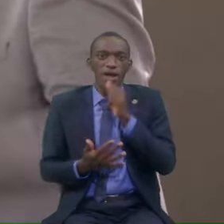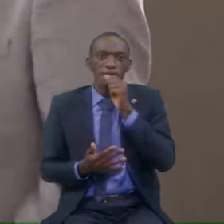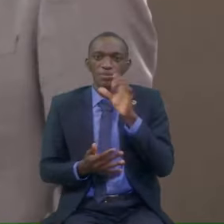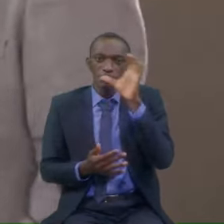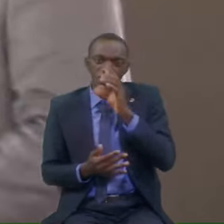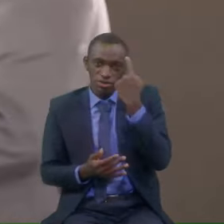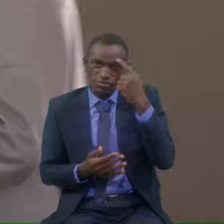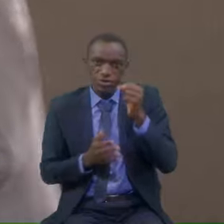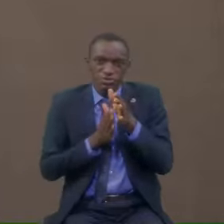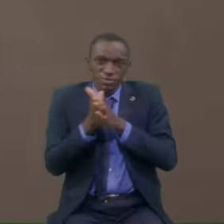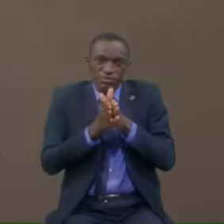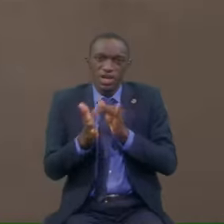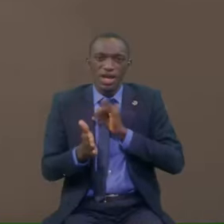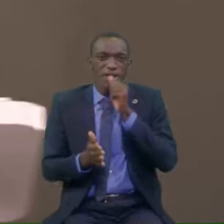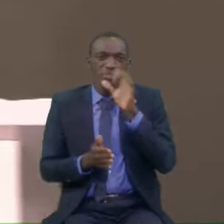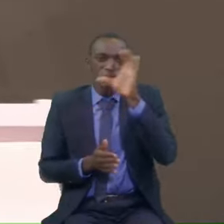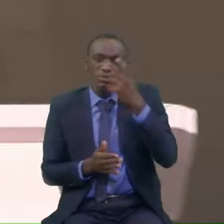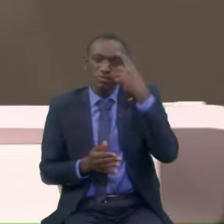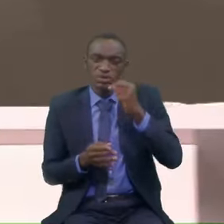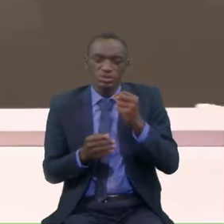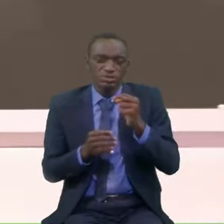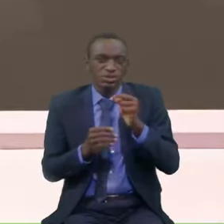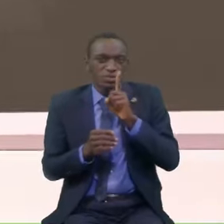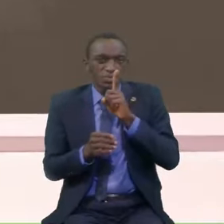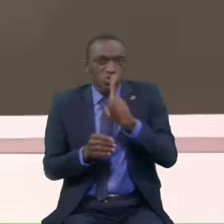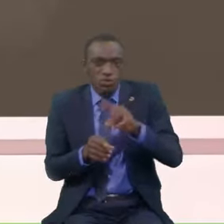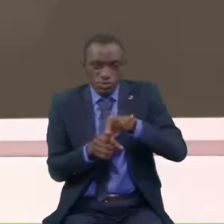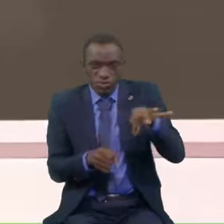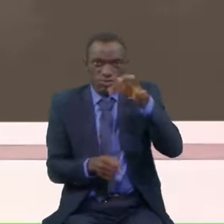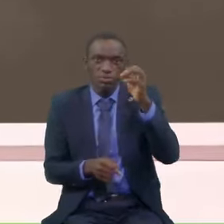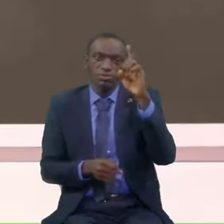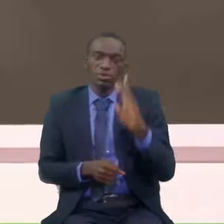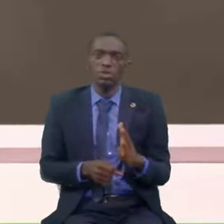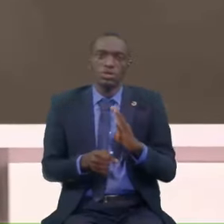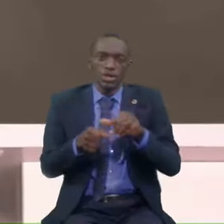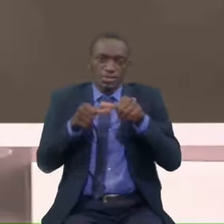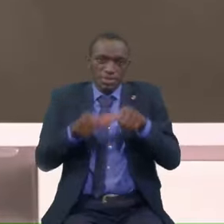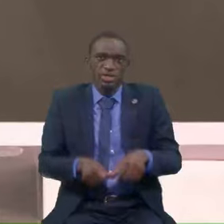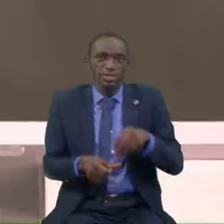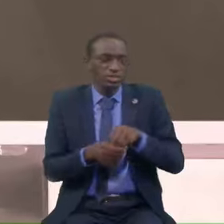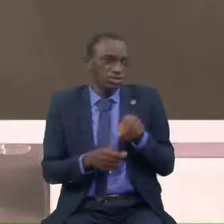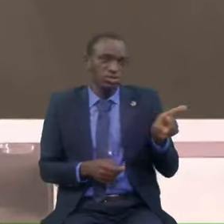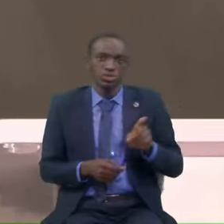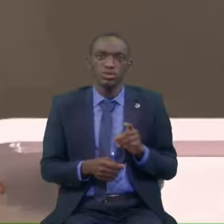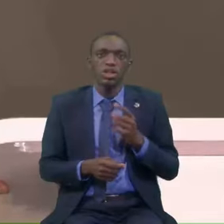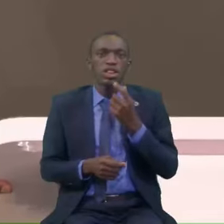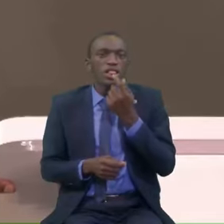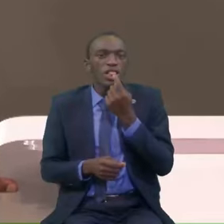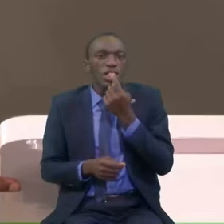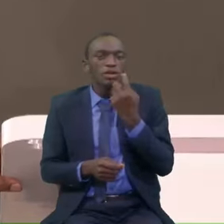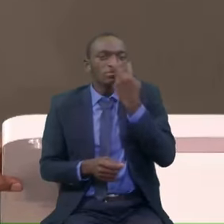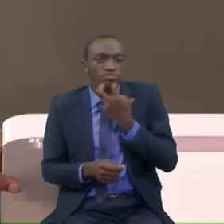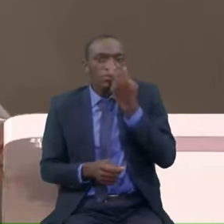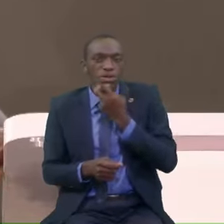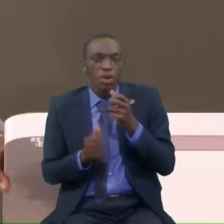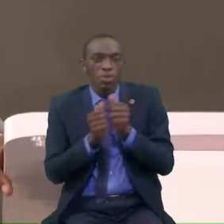Je cherche l'esprit de feu, de l'esprit de Dieu demeurant en toi. Mais il y a des langues par le feu.